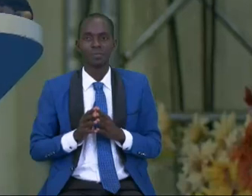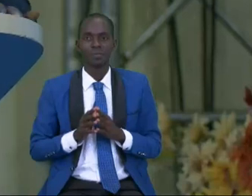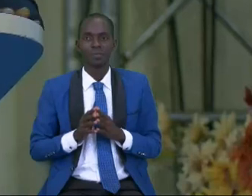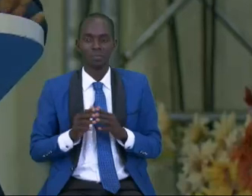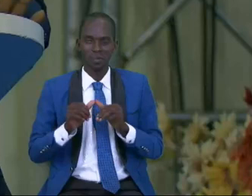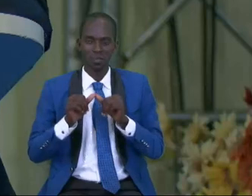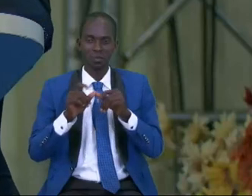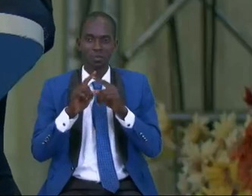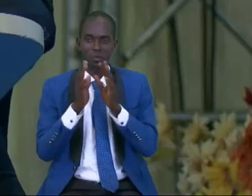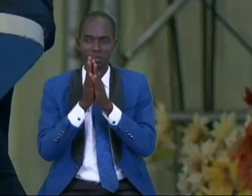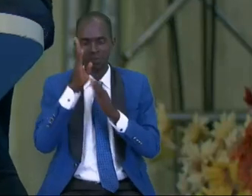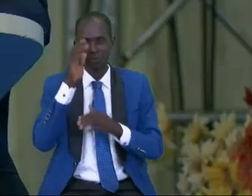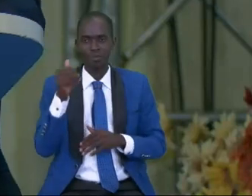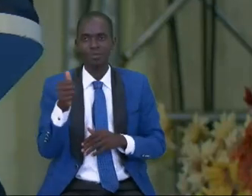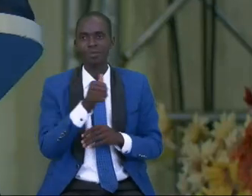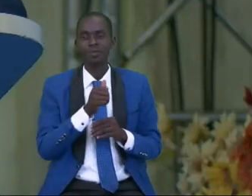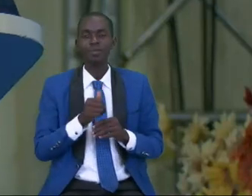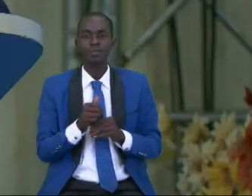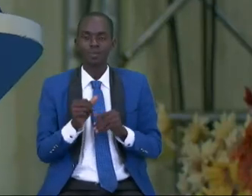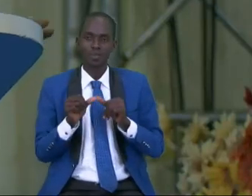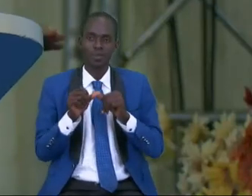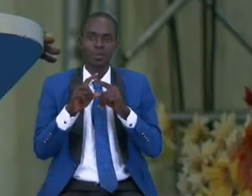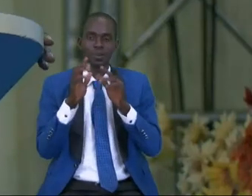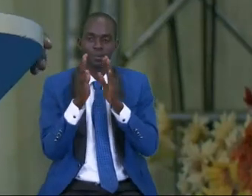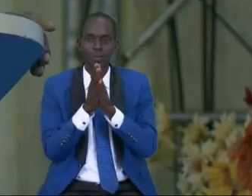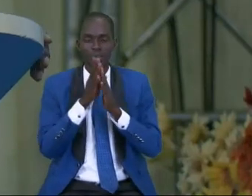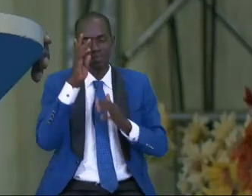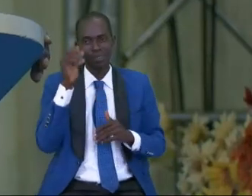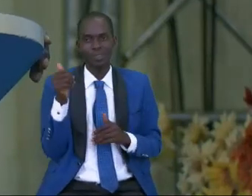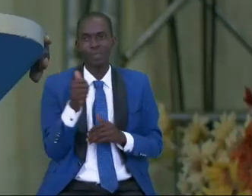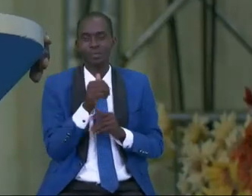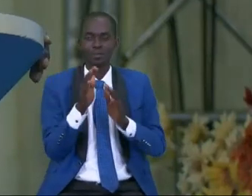L'heure est à la préparation dans la prière.